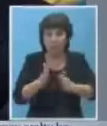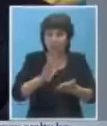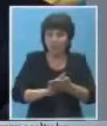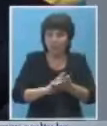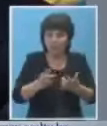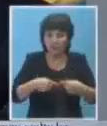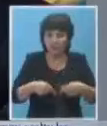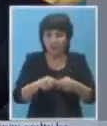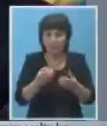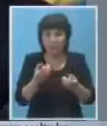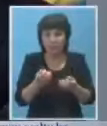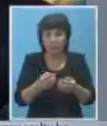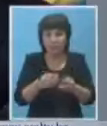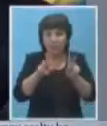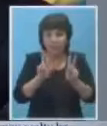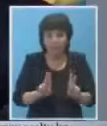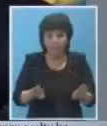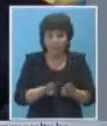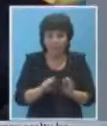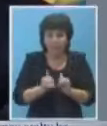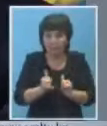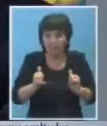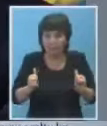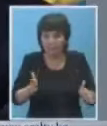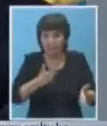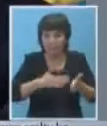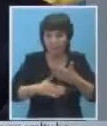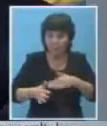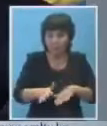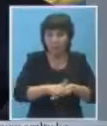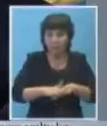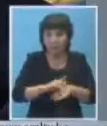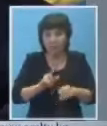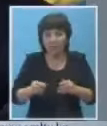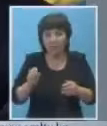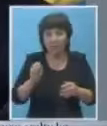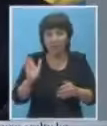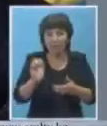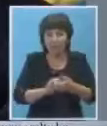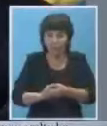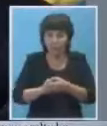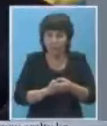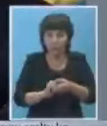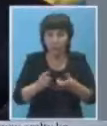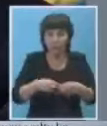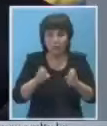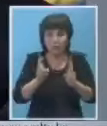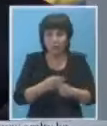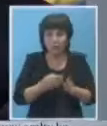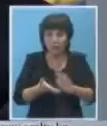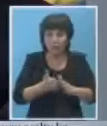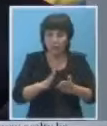шарттың аясында және соның ережелеріне сай дамып келе жатқаны қуантады. Елдеріміз арасындағы Еуразиялық экономикалық одақ, ұжымдық қауіпсіздік шарт